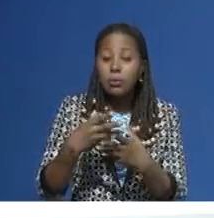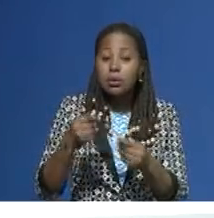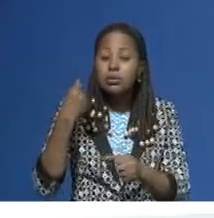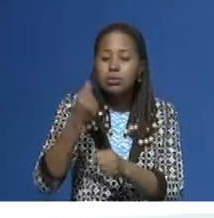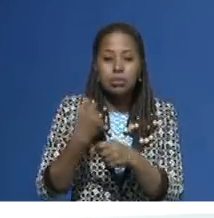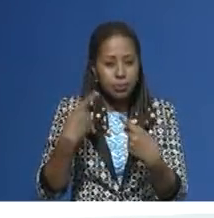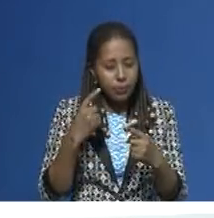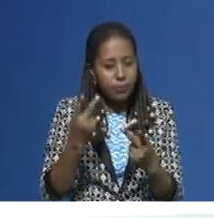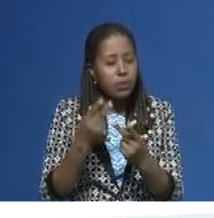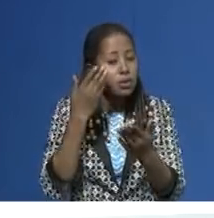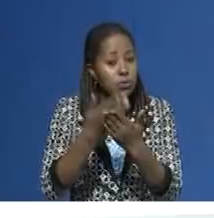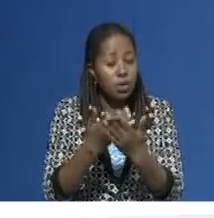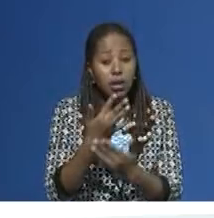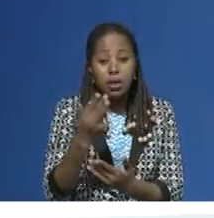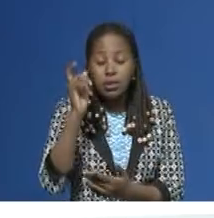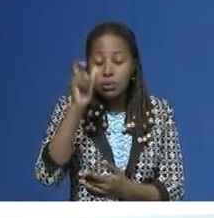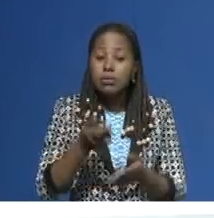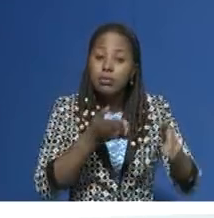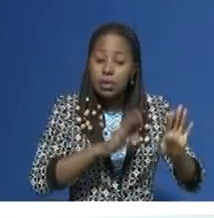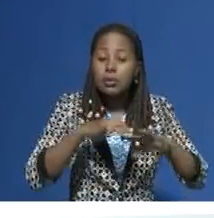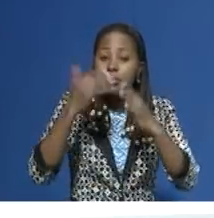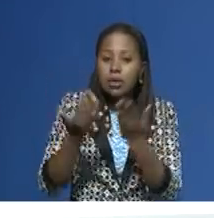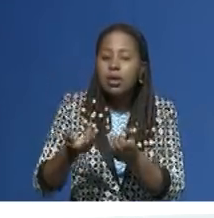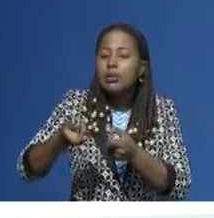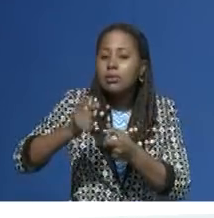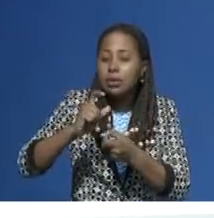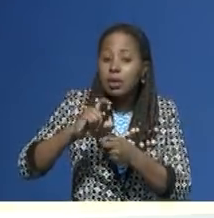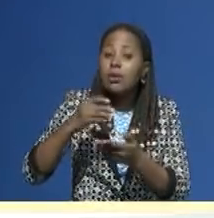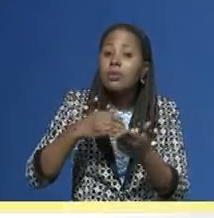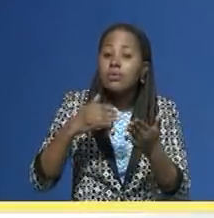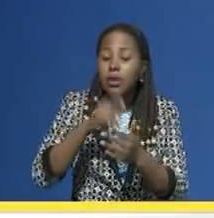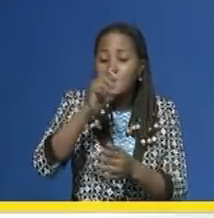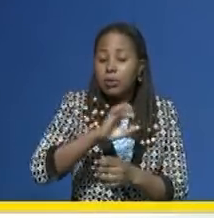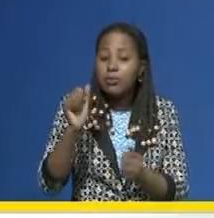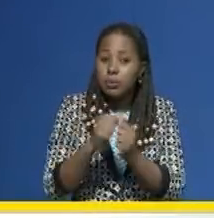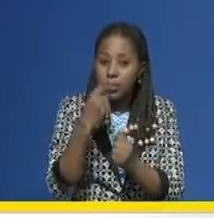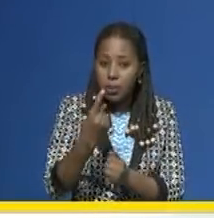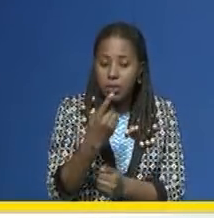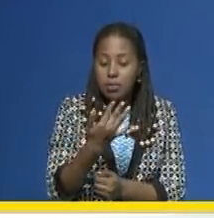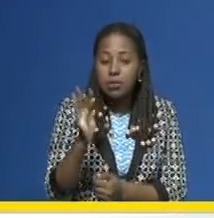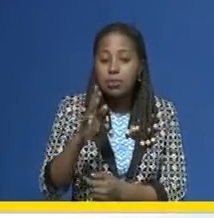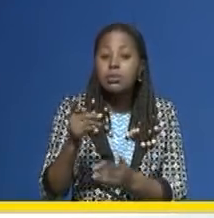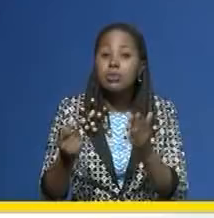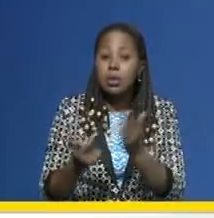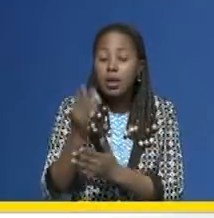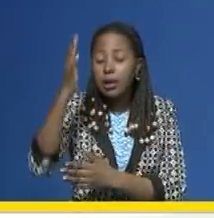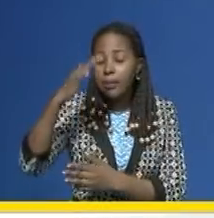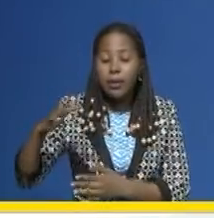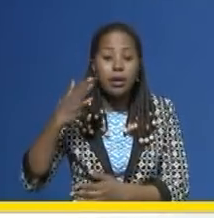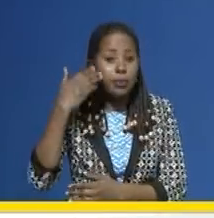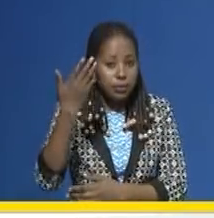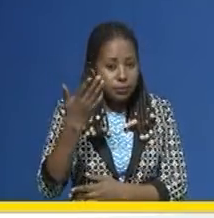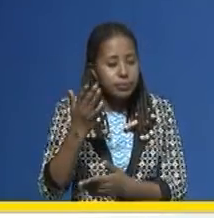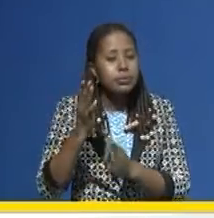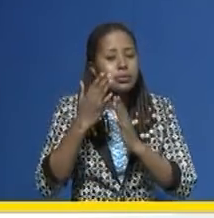shughuli mbalimbali, huku ikishuhudiwa idadi ya wanaofariki dunia ikiongezeka na kuzidi watu 11,000, wengi wao wakiwa ni kutoka barani Ulaya.